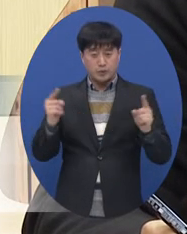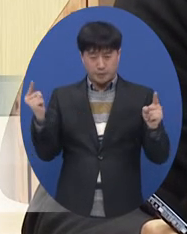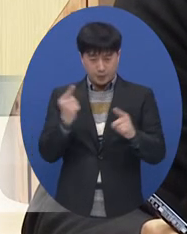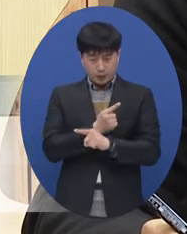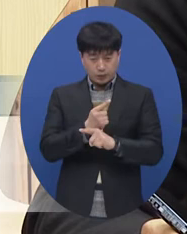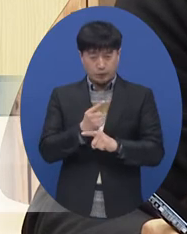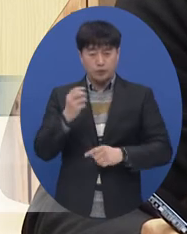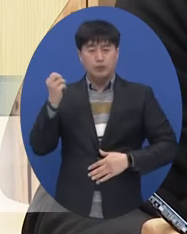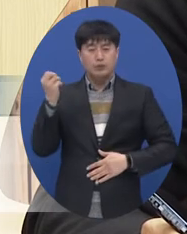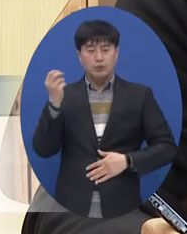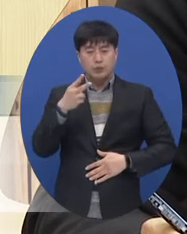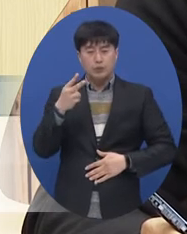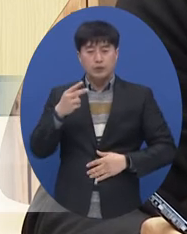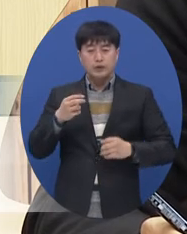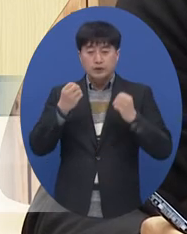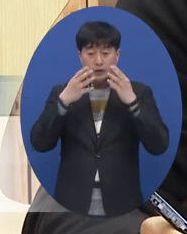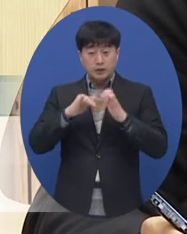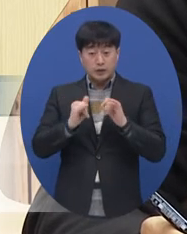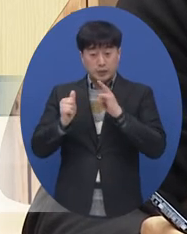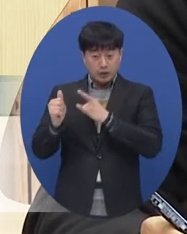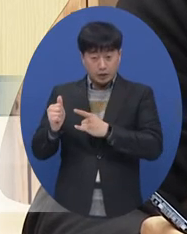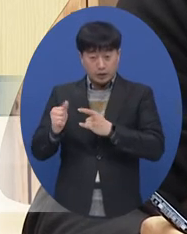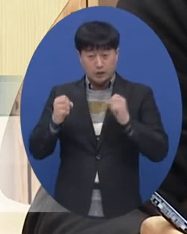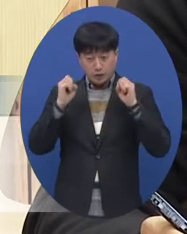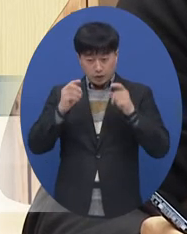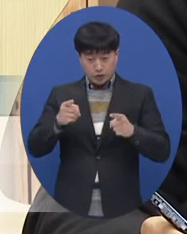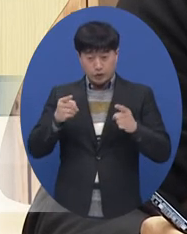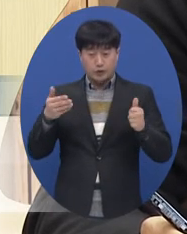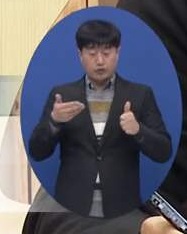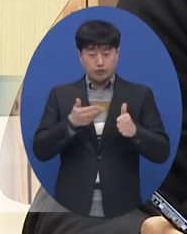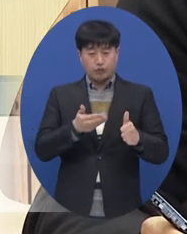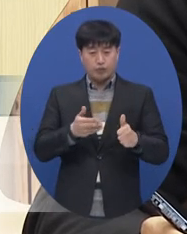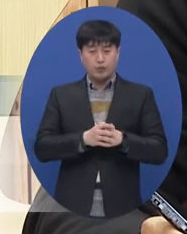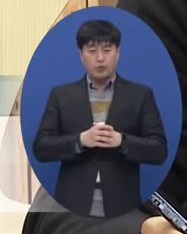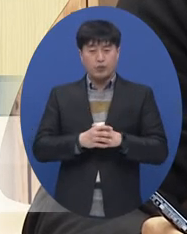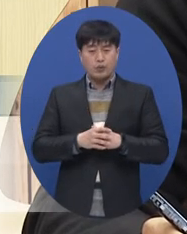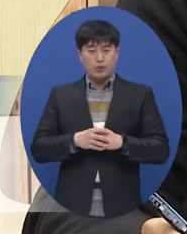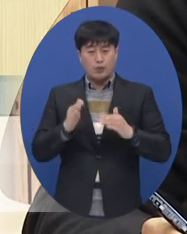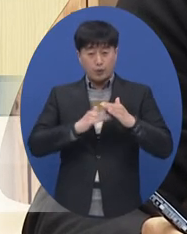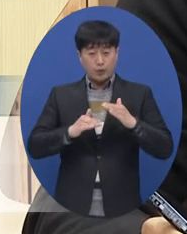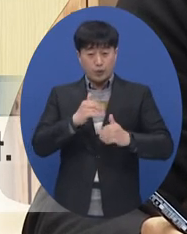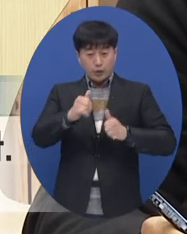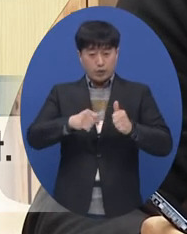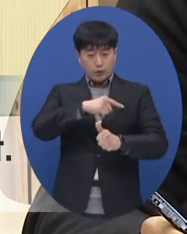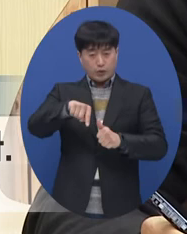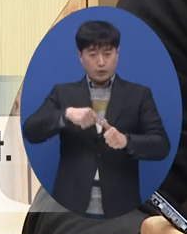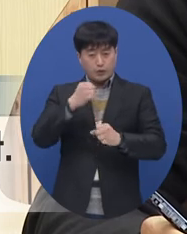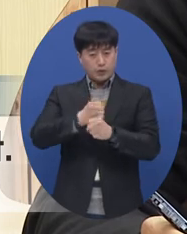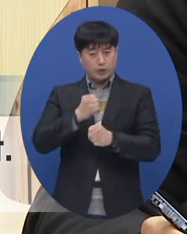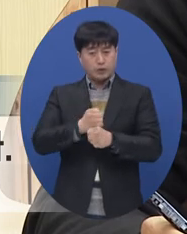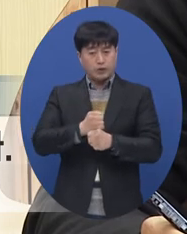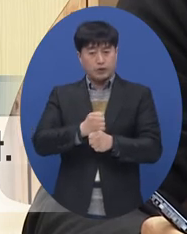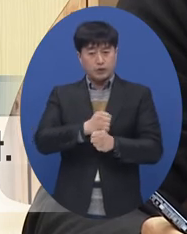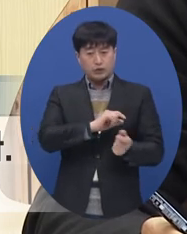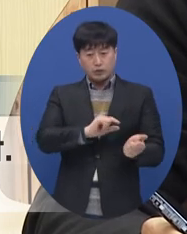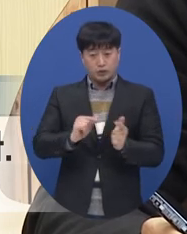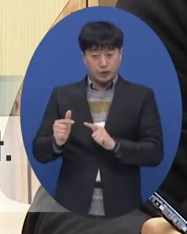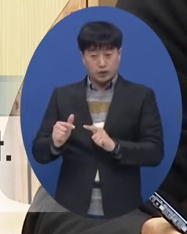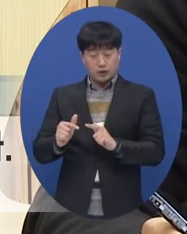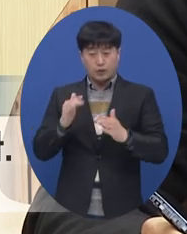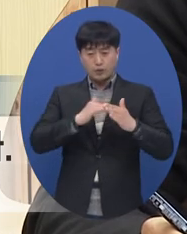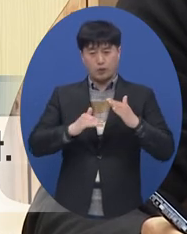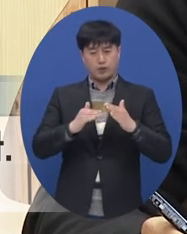불공정한 부분들을 조금 시정하고 또 새로운 사람들한테 기회를 만들어주고 공정한 경쟁의 환경을 또